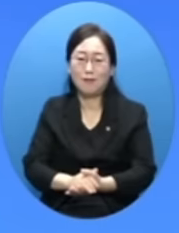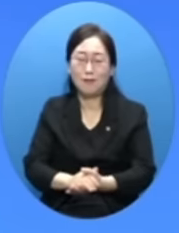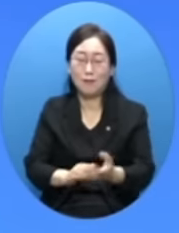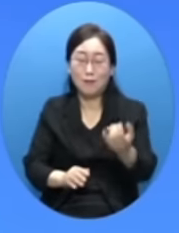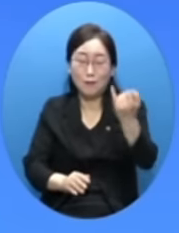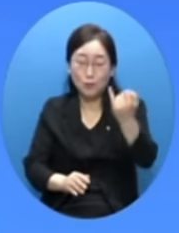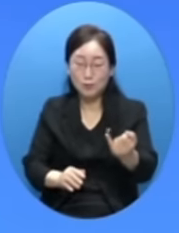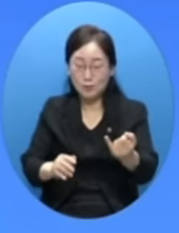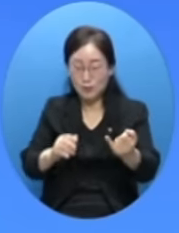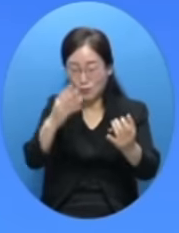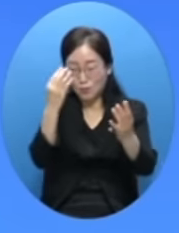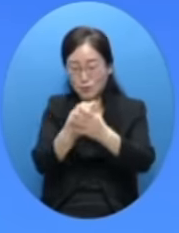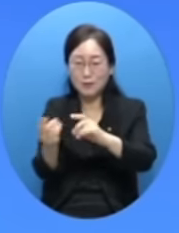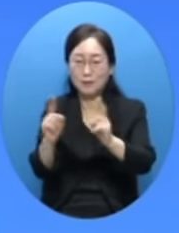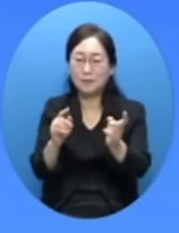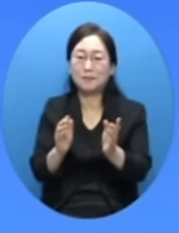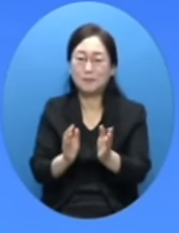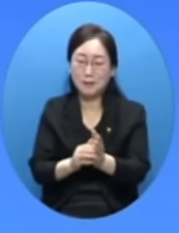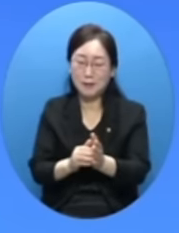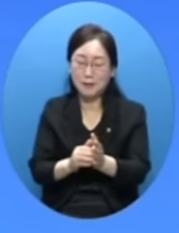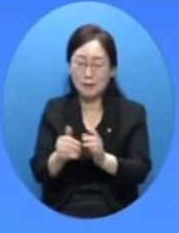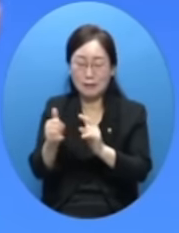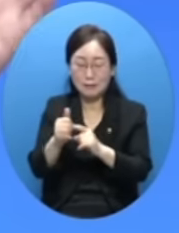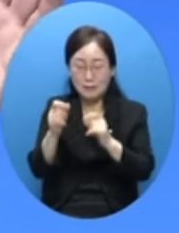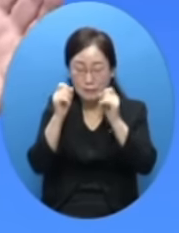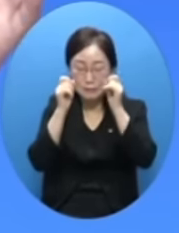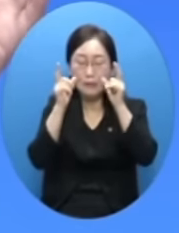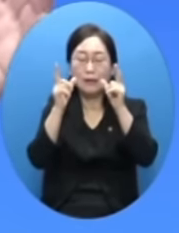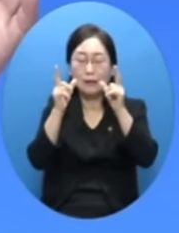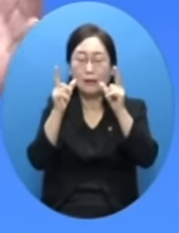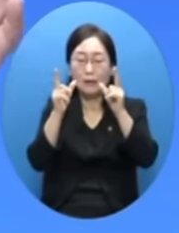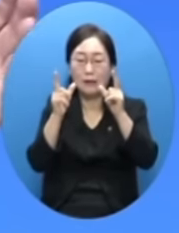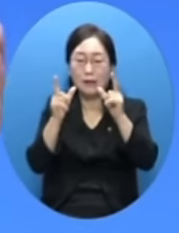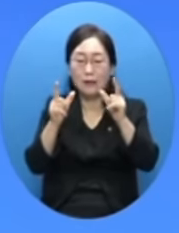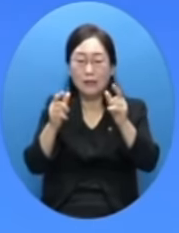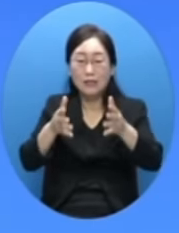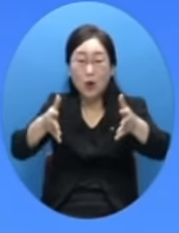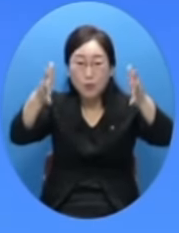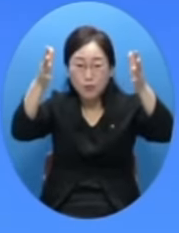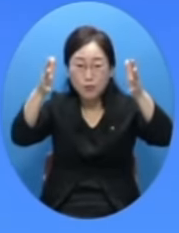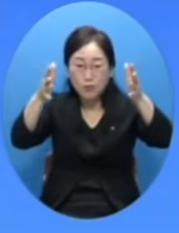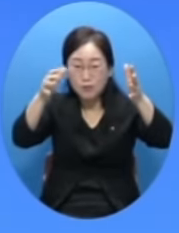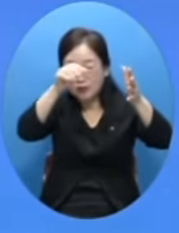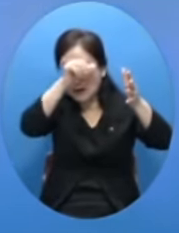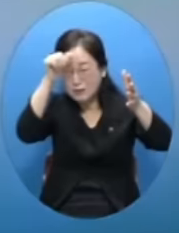동생이 회복될 수 있었습니다. 그때 그런 깨달았습니다. 건물은 인생과도 같구나.